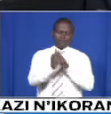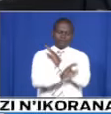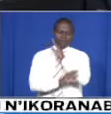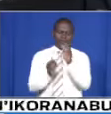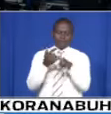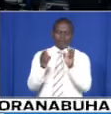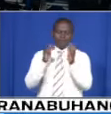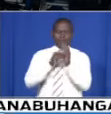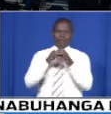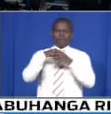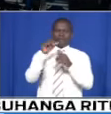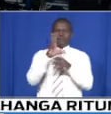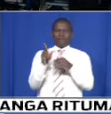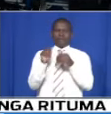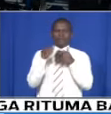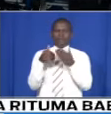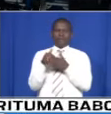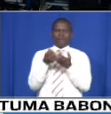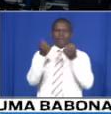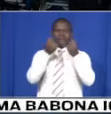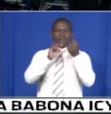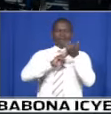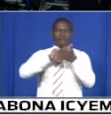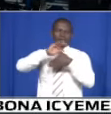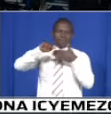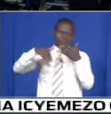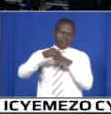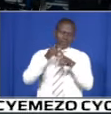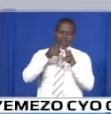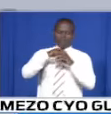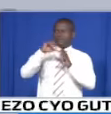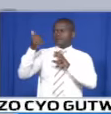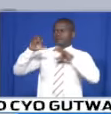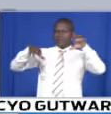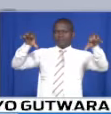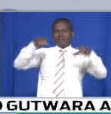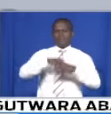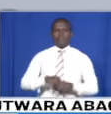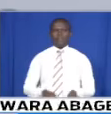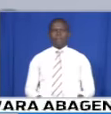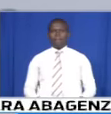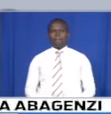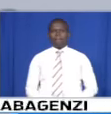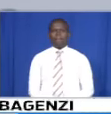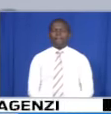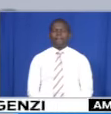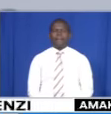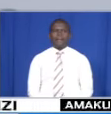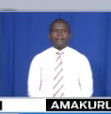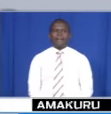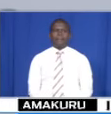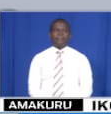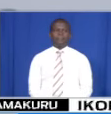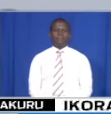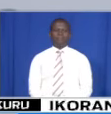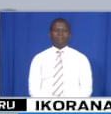nanone ngo Afurika ntikwiye kuba ikimoteri cy'imodoka zakoreshejwe zituruka ku yindi migabane. Africa does not need to be a